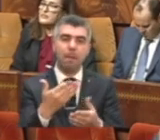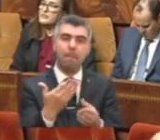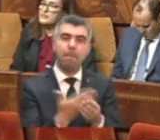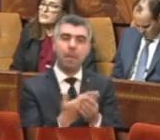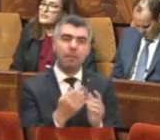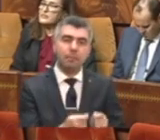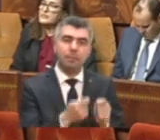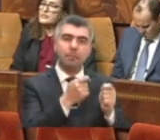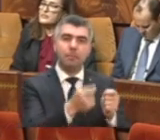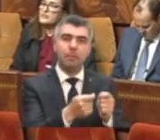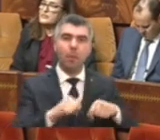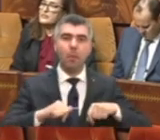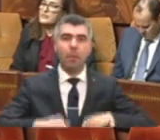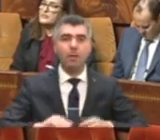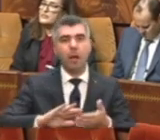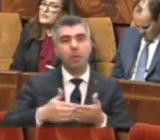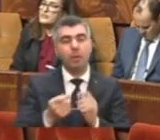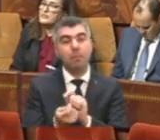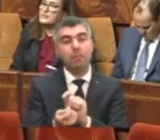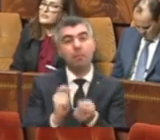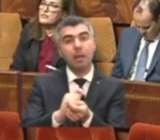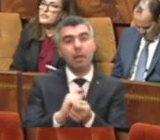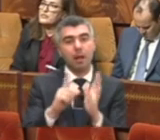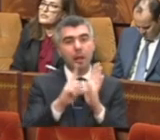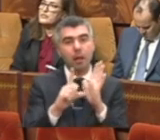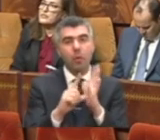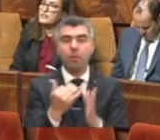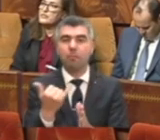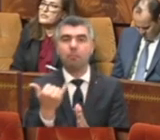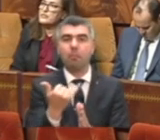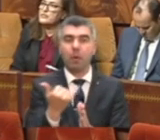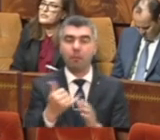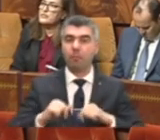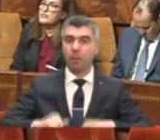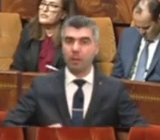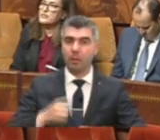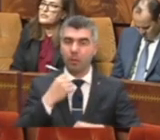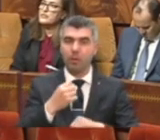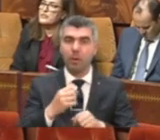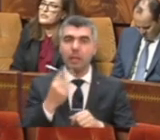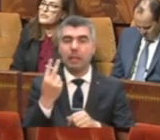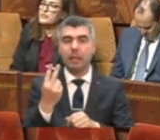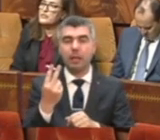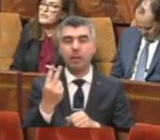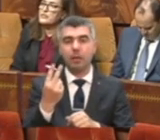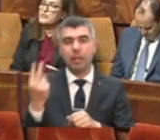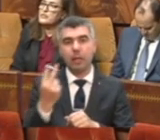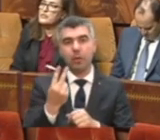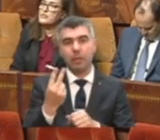الاستثمارية تبسطوا لنا هذه المراسيم وتراجعوا هذا المرسوم هذا مهم جدا سيدة الوزيرة اللي هو مرسوم